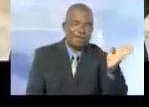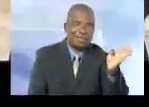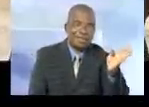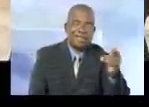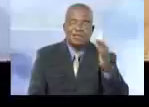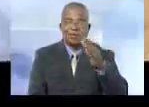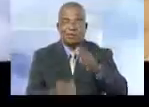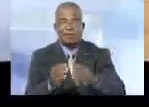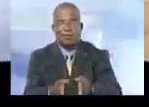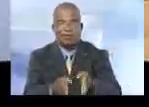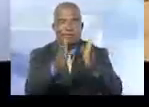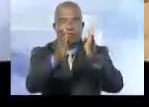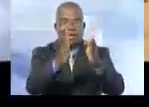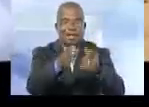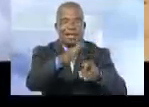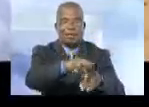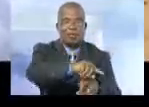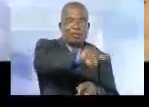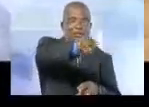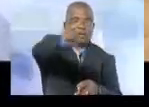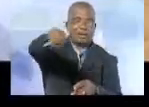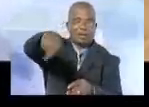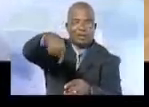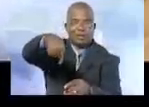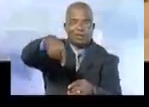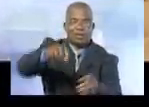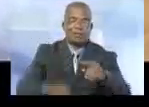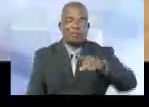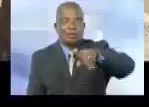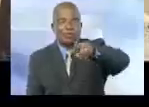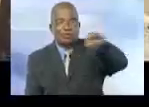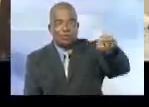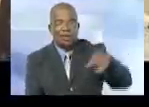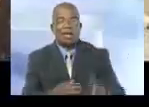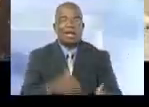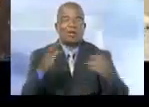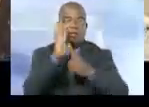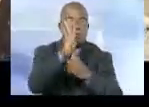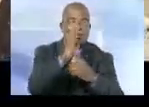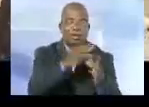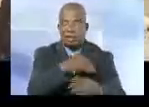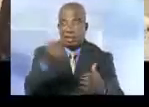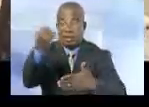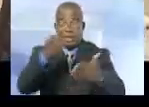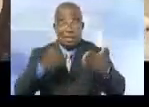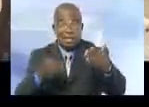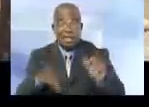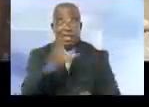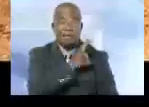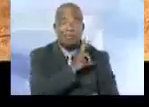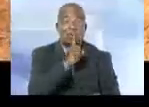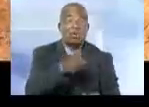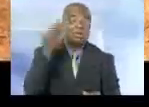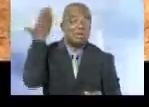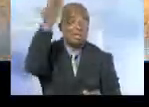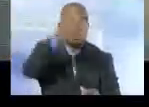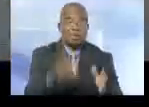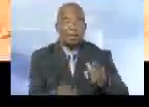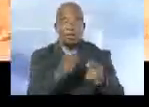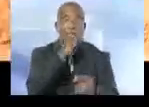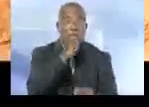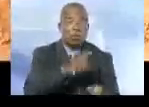véritablement fluidifier le trafic, permettre aux usagers de vaquer librement et dans les meilleures conditions à leurs occupations. Délai